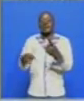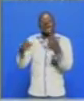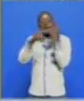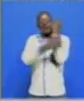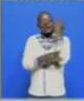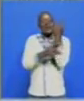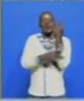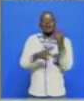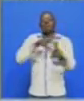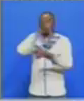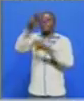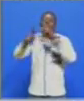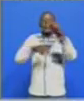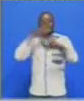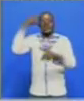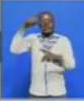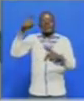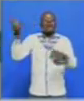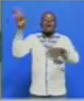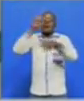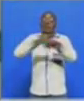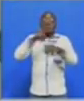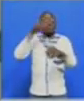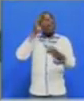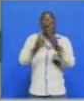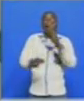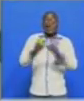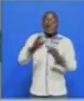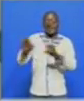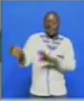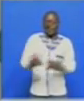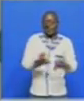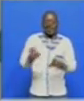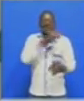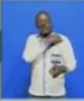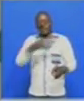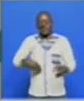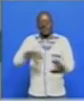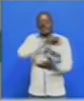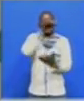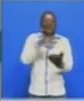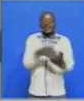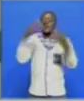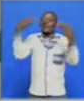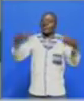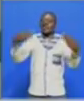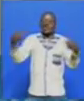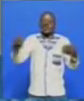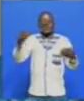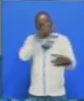des populations hostiles à un verdict judiciaire ferment la mairie centrale, le marché et le palais de